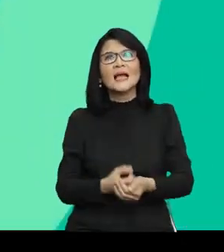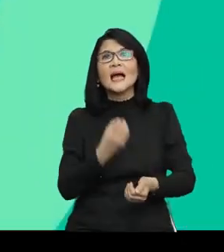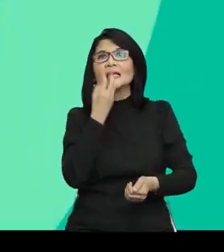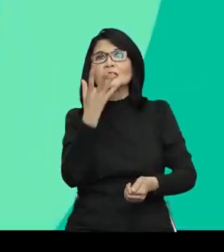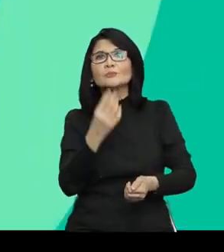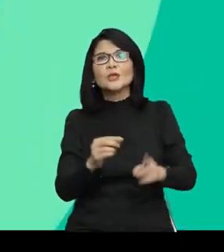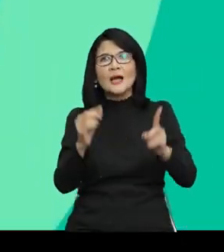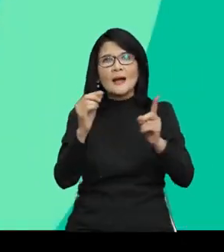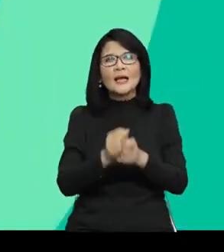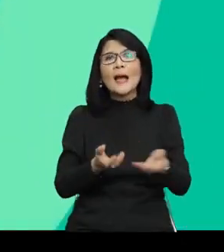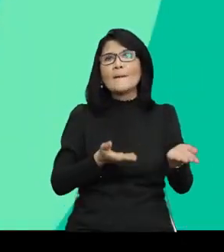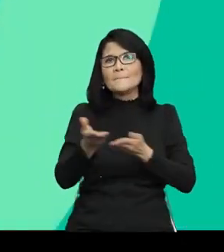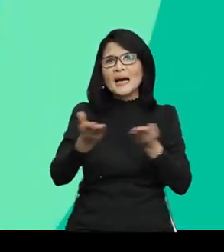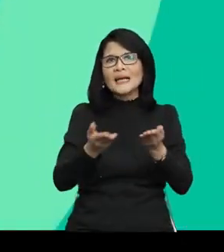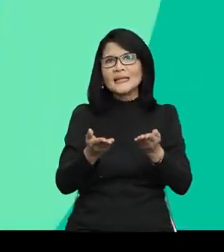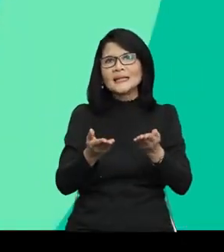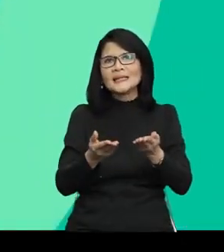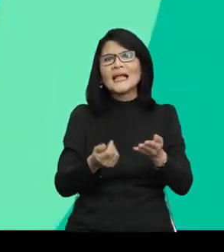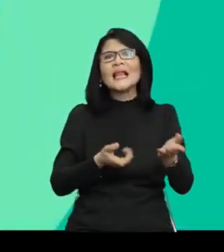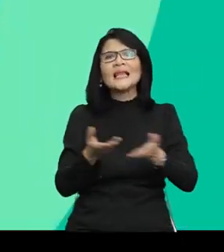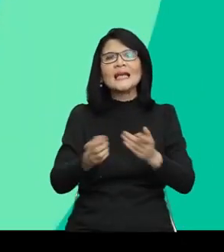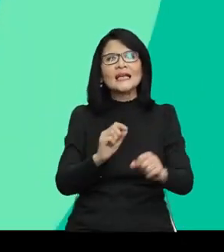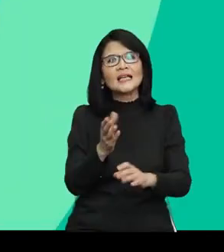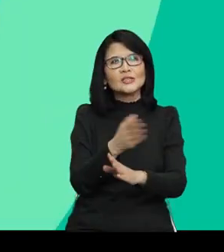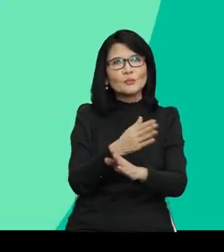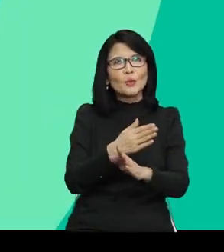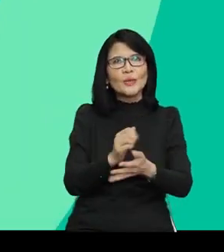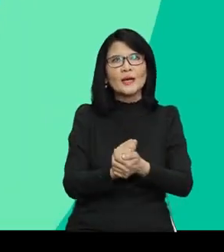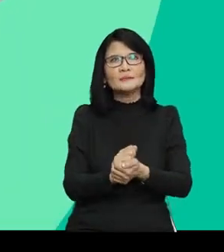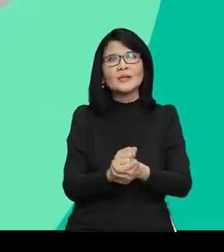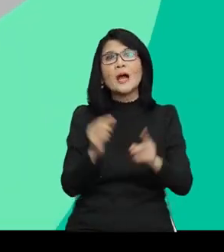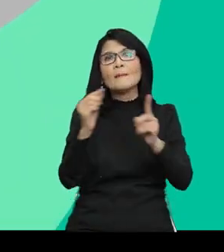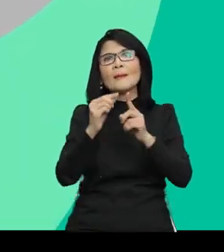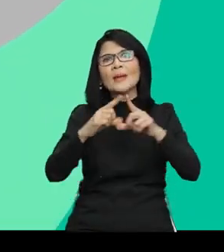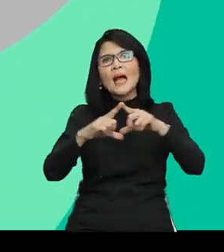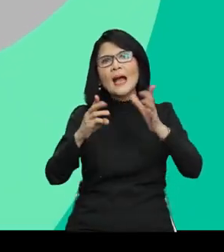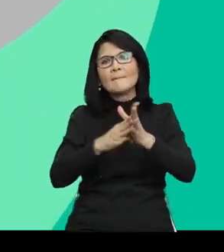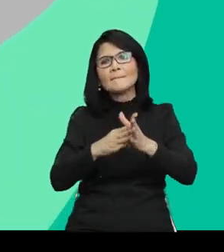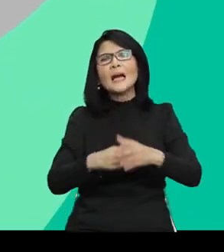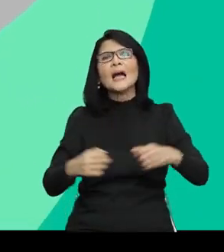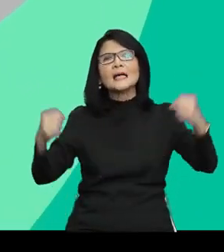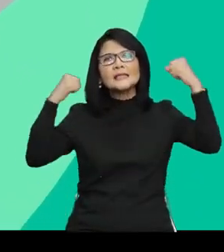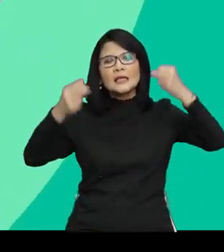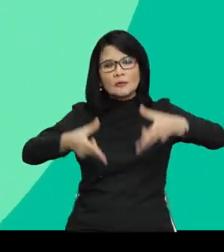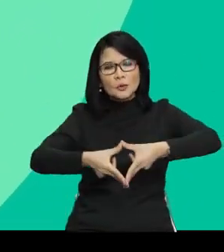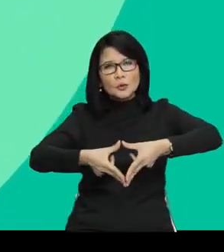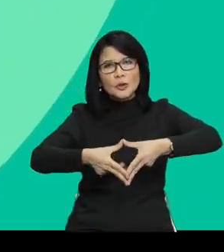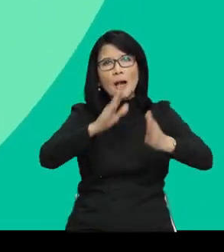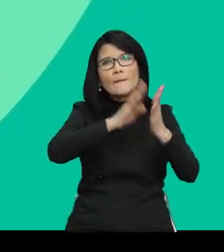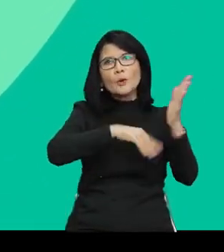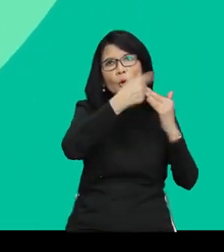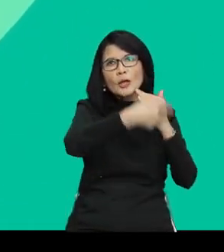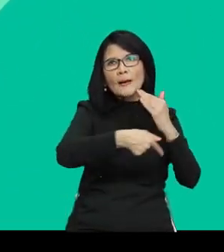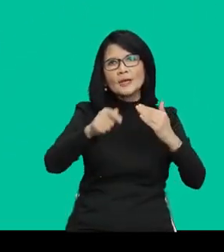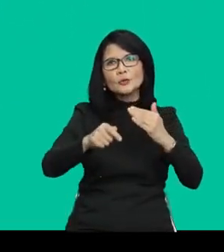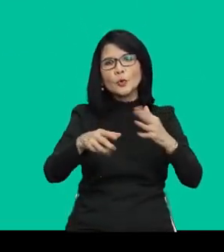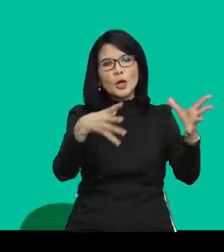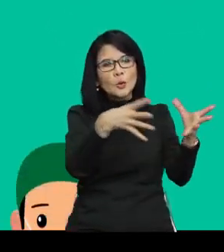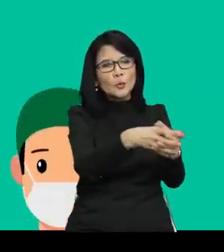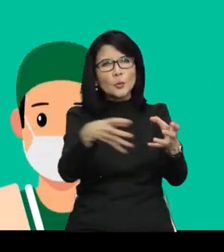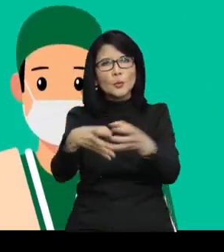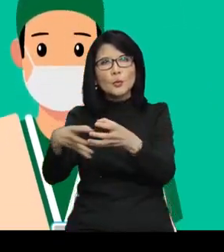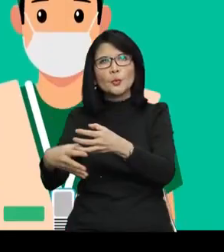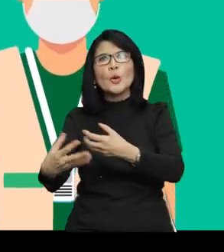disebut Paket Pelayanan Awal Minimum atau PPAM Kesehatan Reproduksi. Program ini merupakan suatu